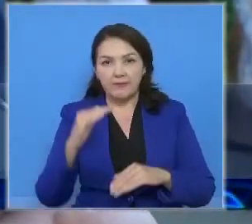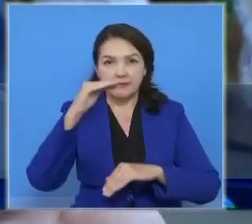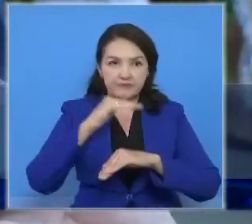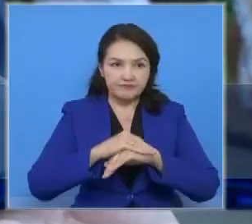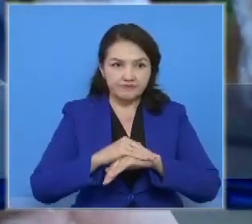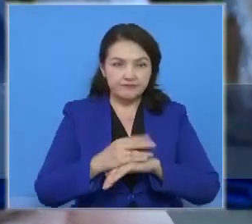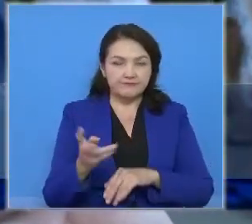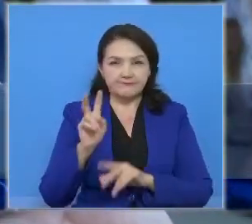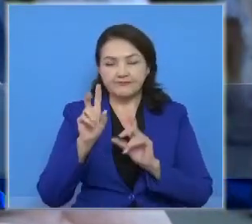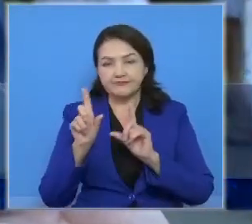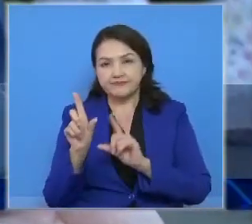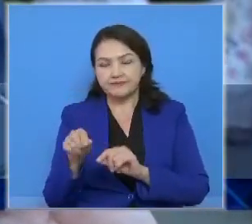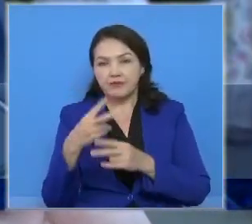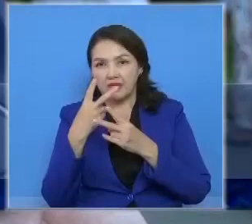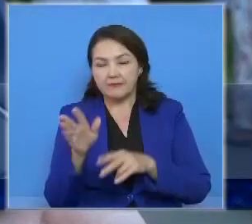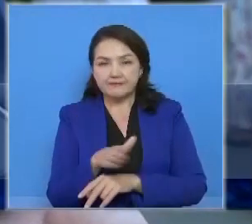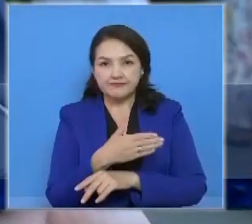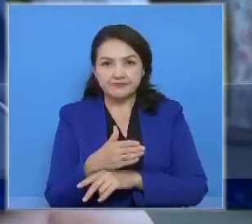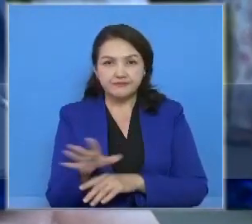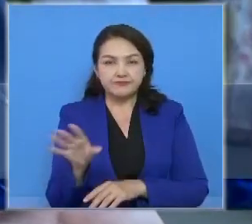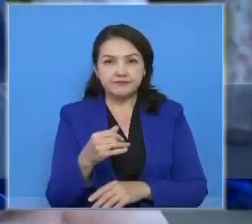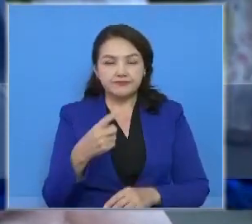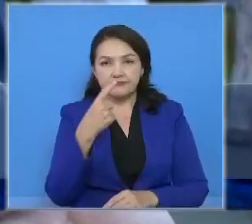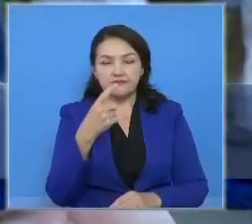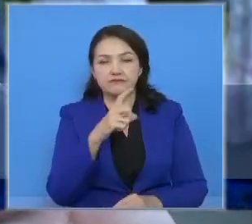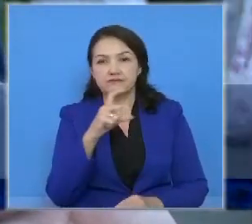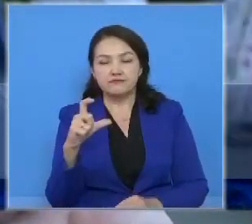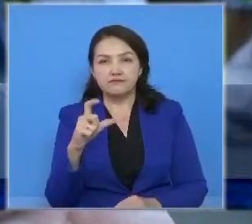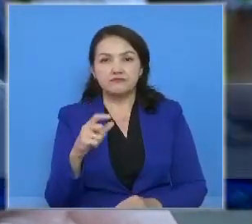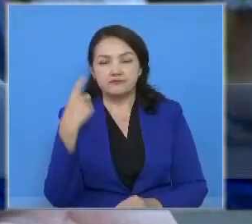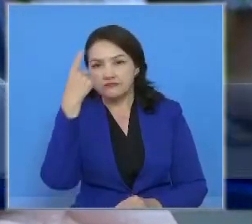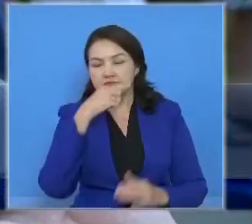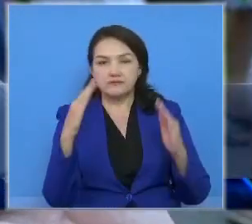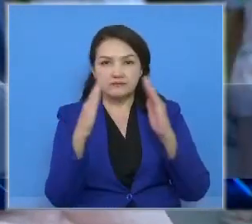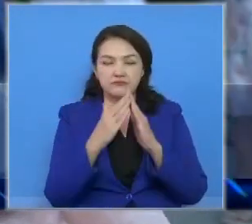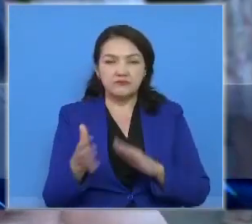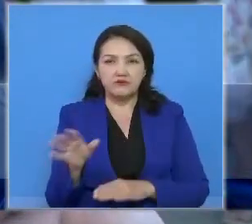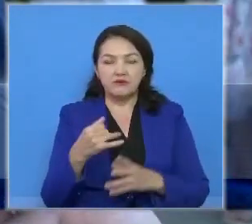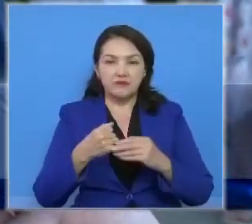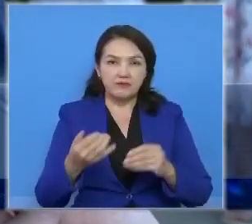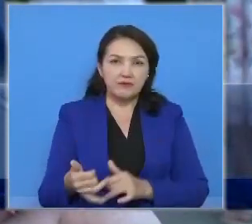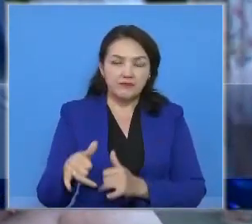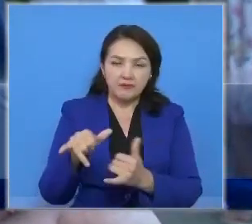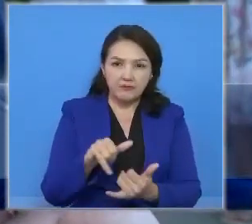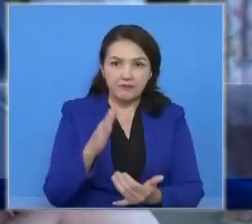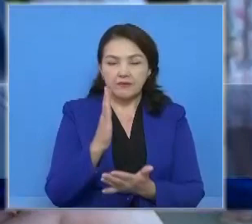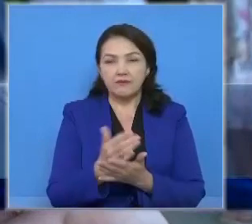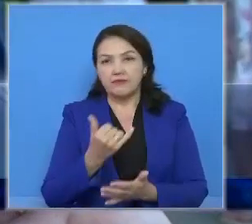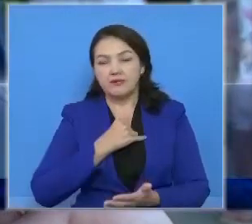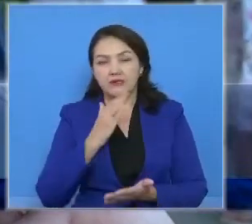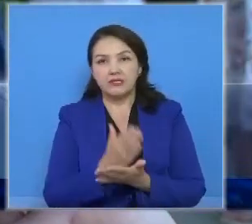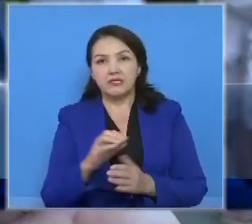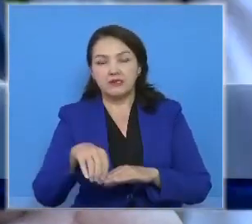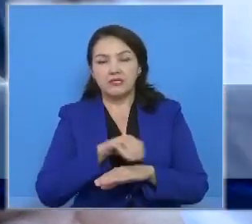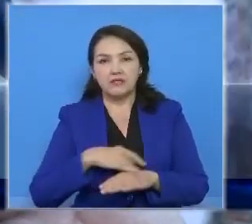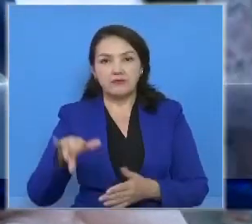время выйти, посмотреть, прогуляться, везде первые этажи, даже частный сектор все поливают. Хотя есть у нас решение акима